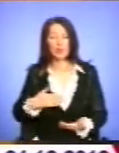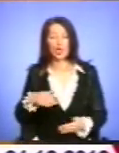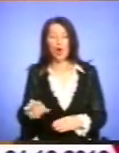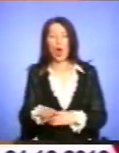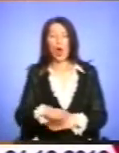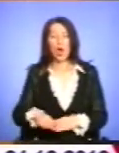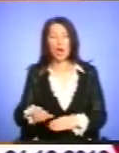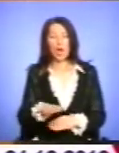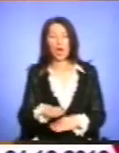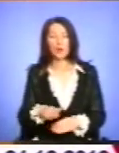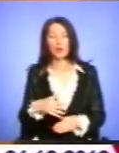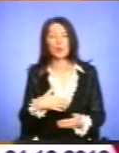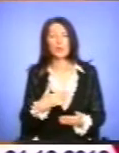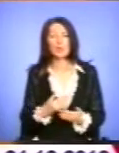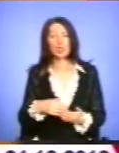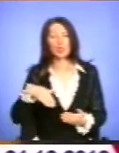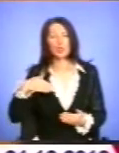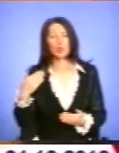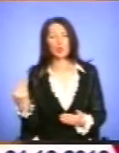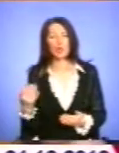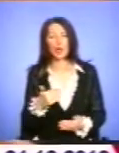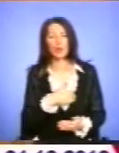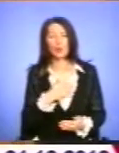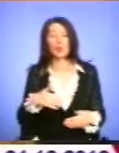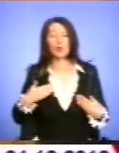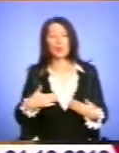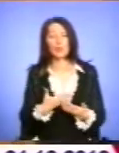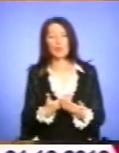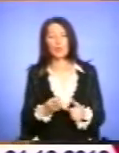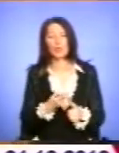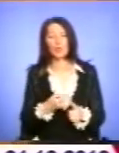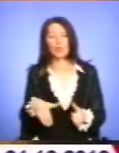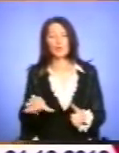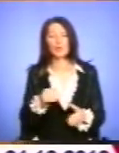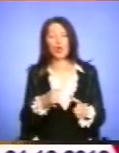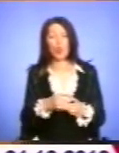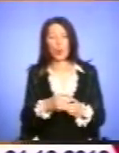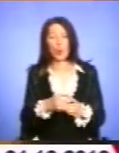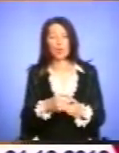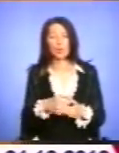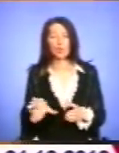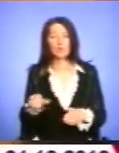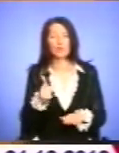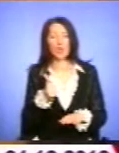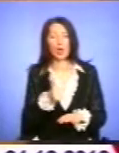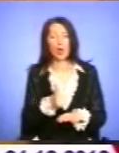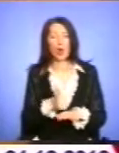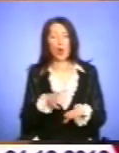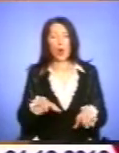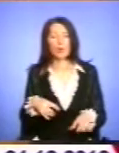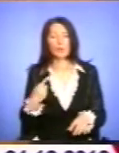краю. З своєї сторони хочу вас привітати від імені всієї команди, яка тут присутня, тут всі голови районних державних адміністрацій